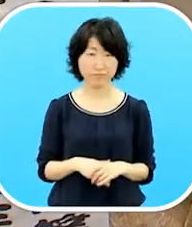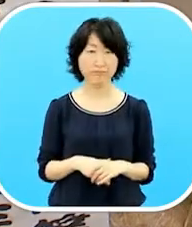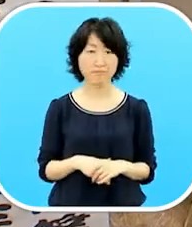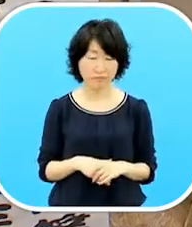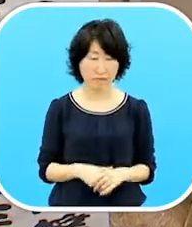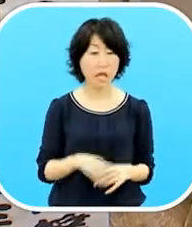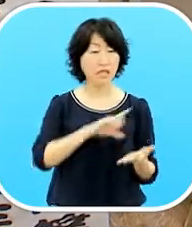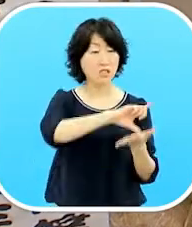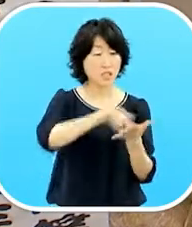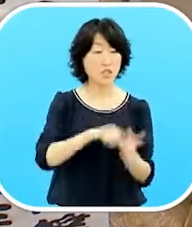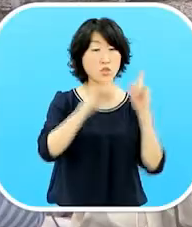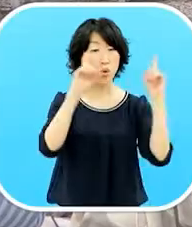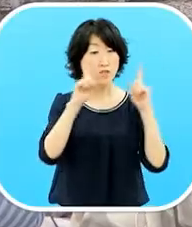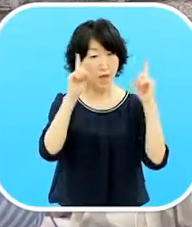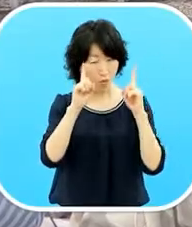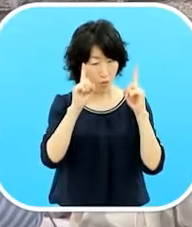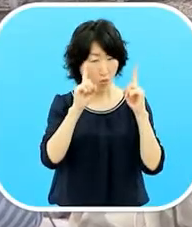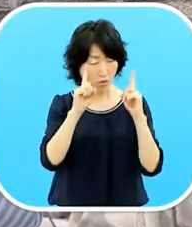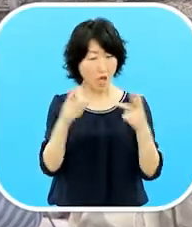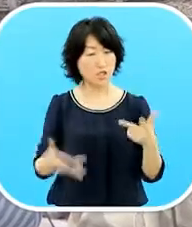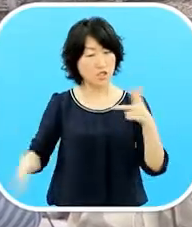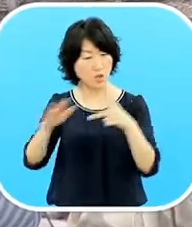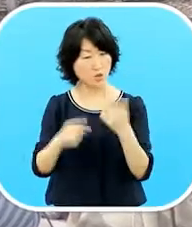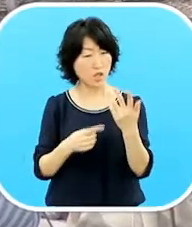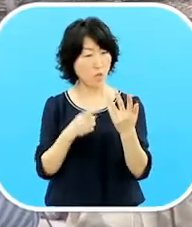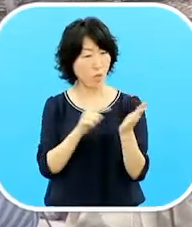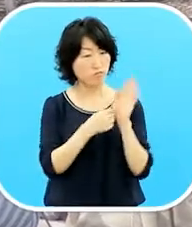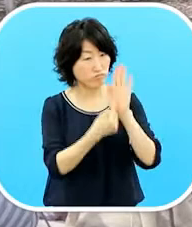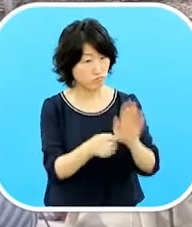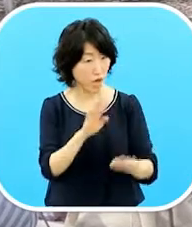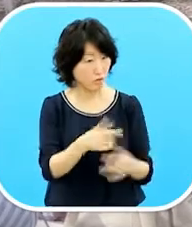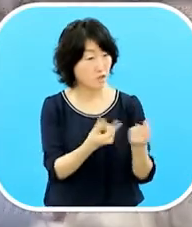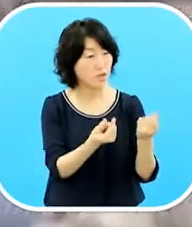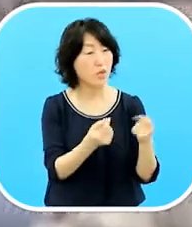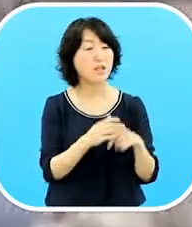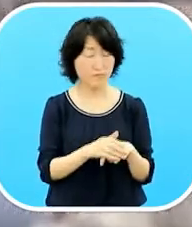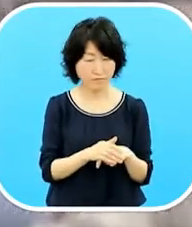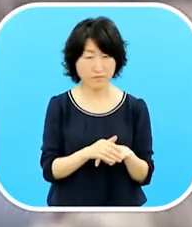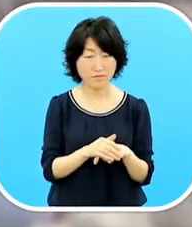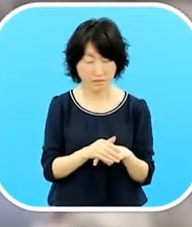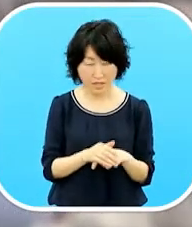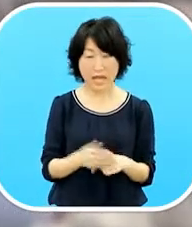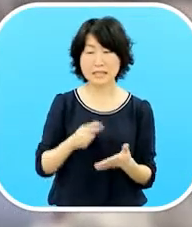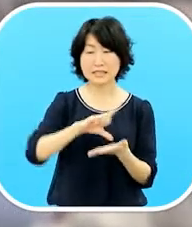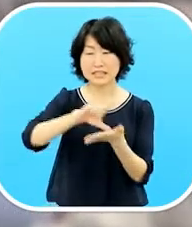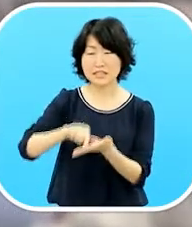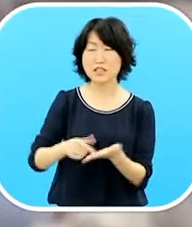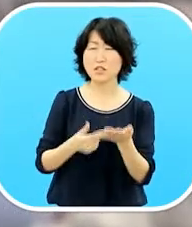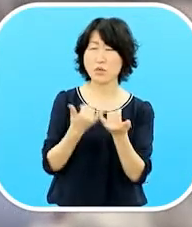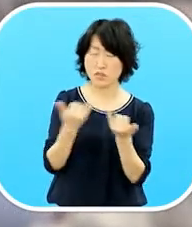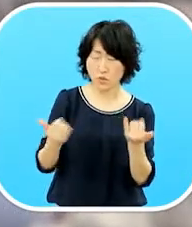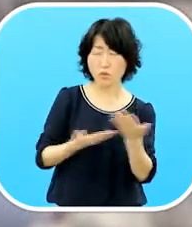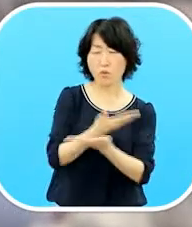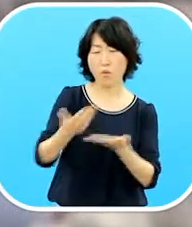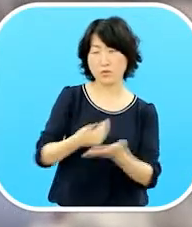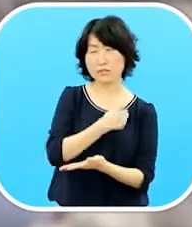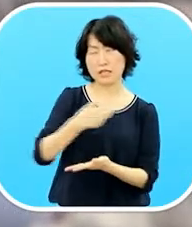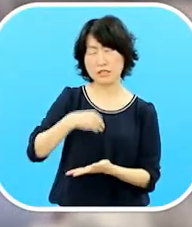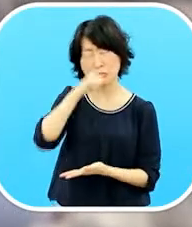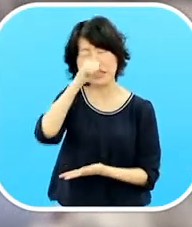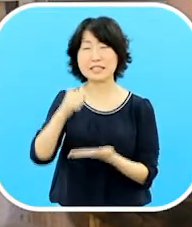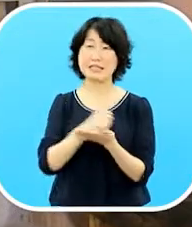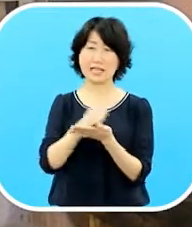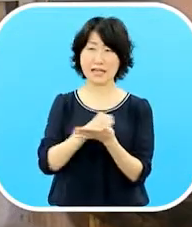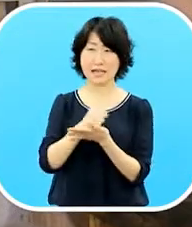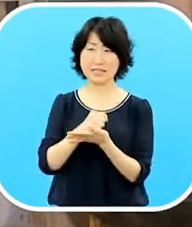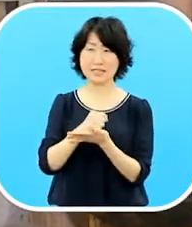奏されることもあるそうですけれども。 郷土の芸能を通して地域の方々と触れ合える大切な機会ですので生徒たちも楽しみにしている